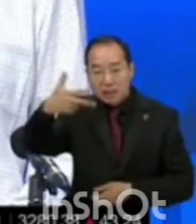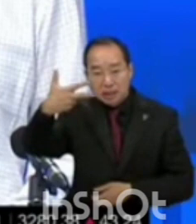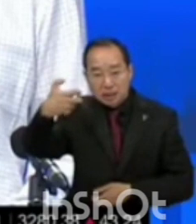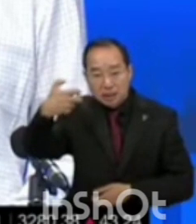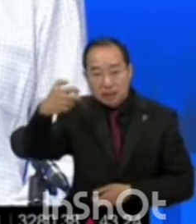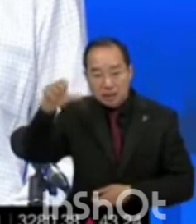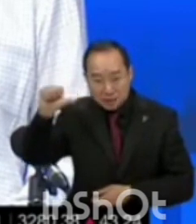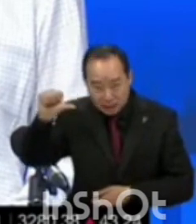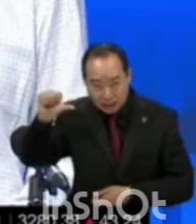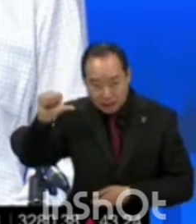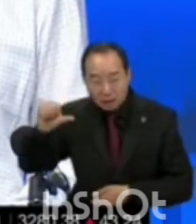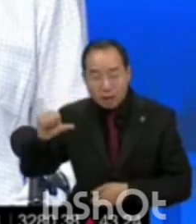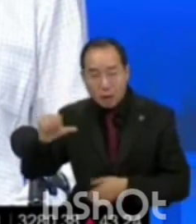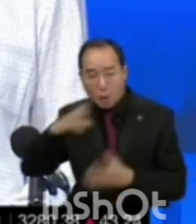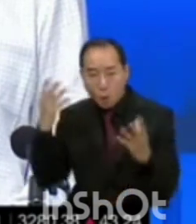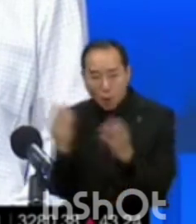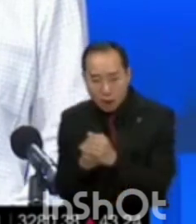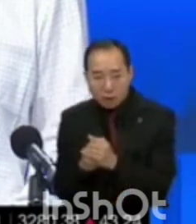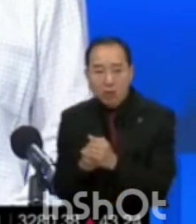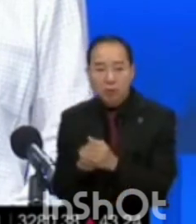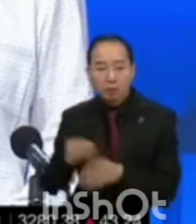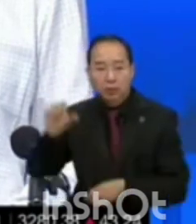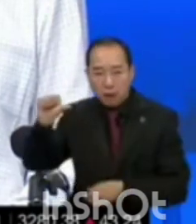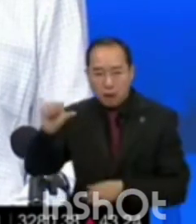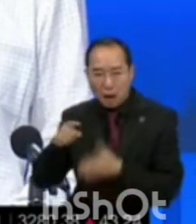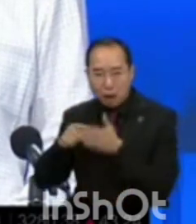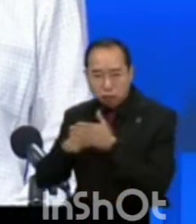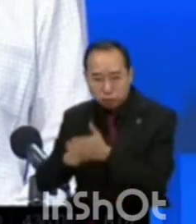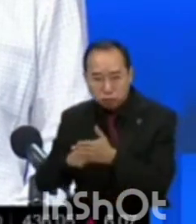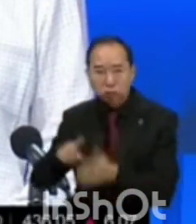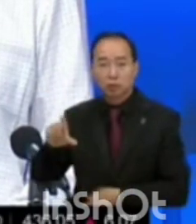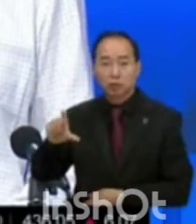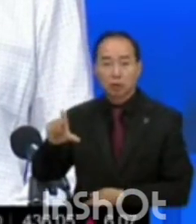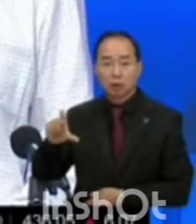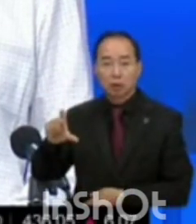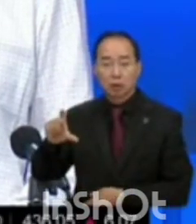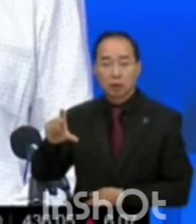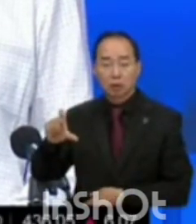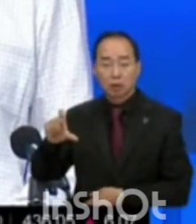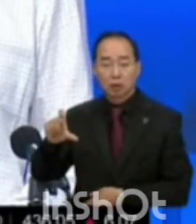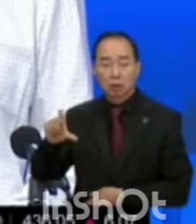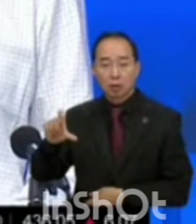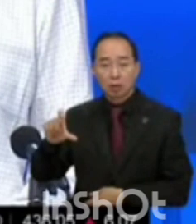게 5개고 계속 추진이 15개다 이렇게 돼 있거든요. 그러면